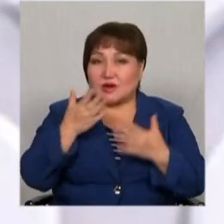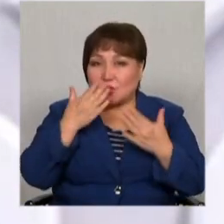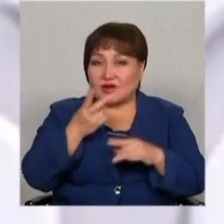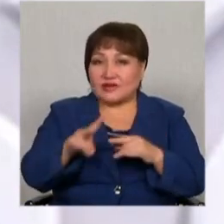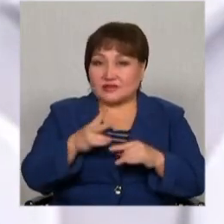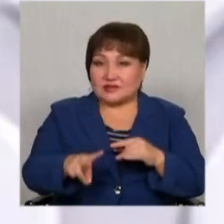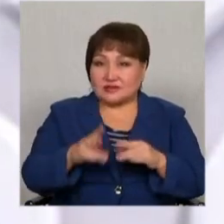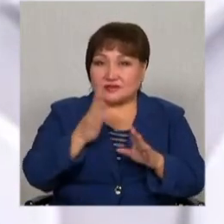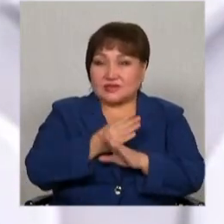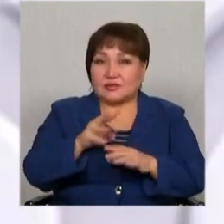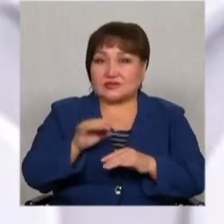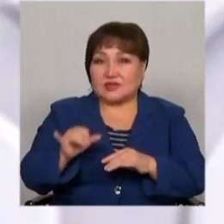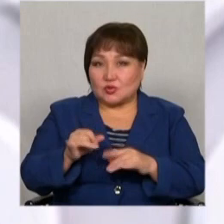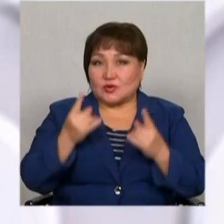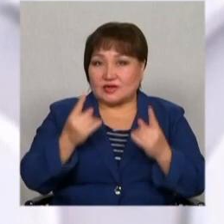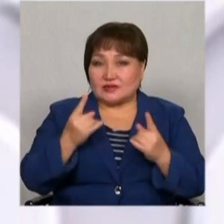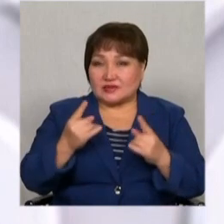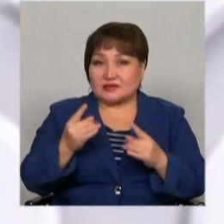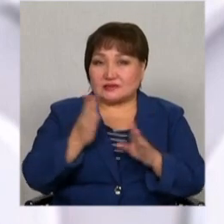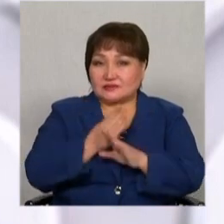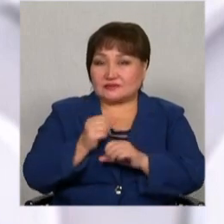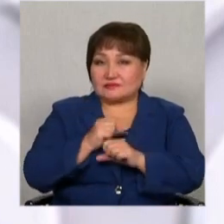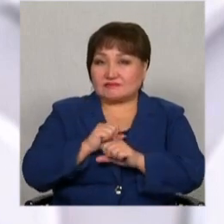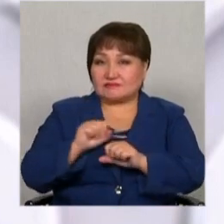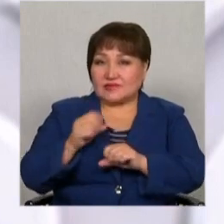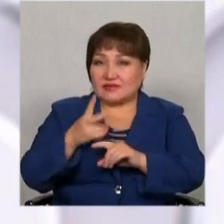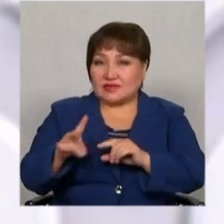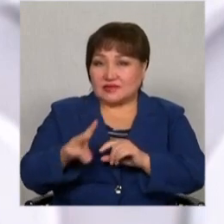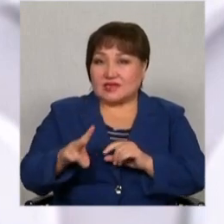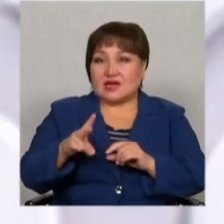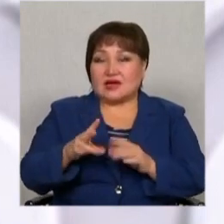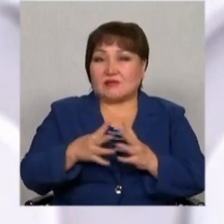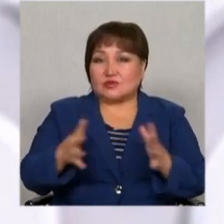экологияға ірі көлемде зиян келтіреді. Ал батыс өңірлерде ескірген кәріз жүйелері бар.